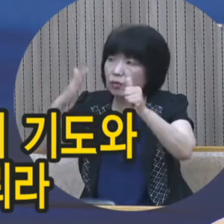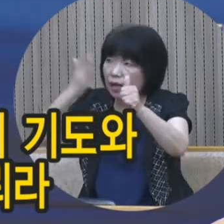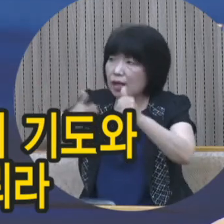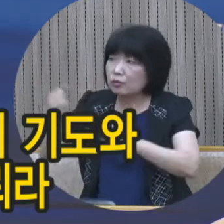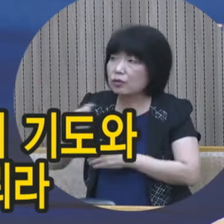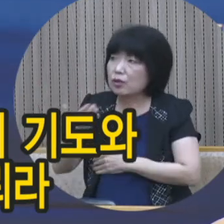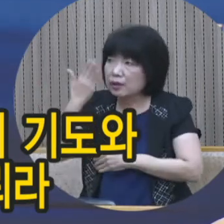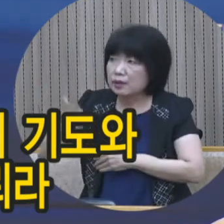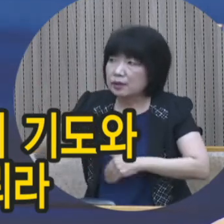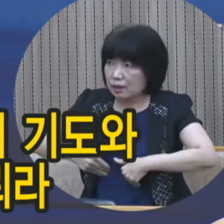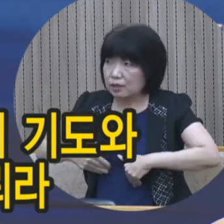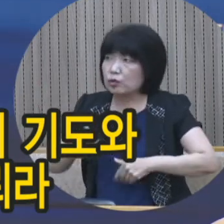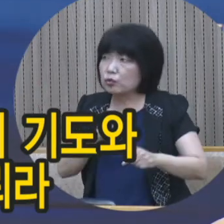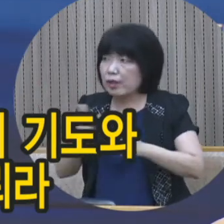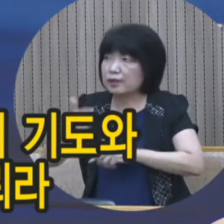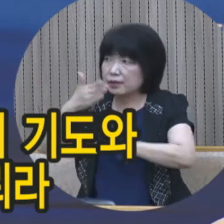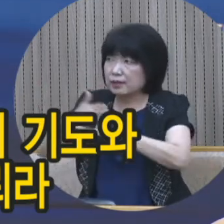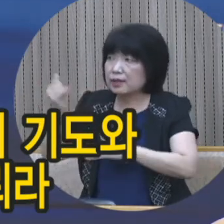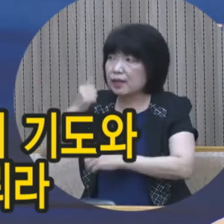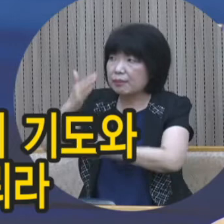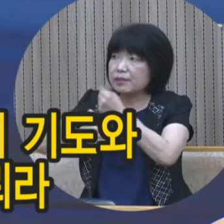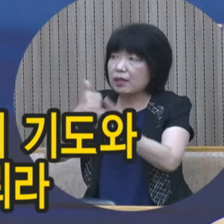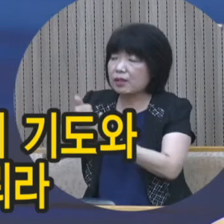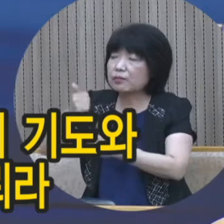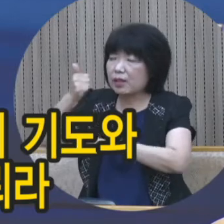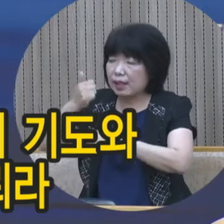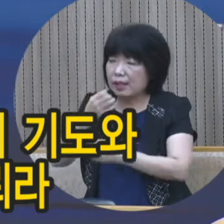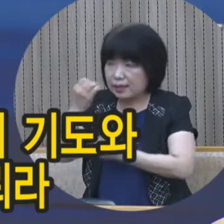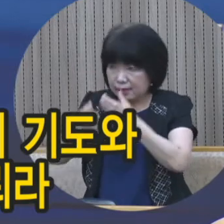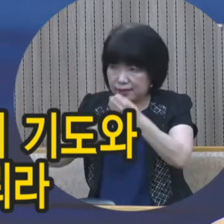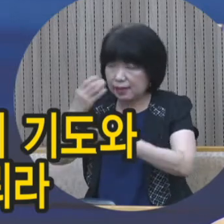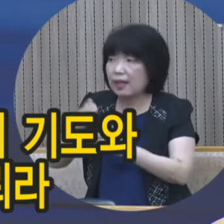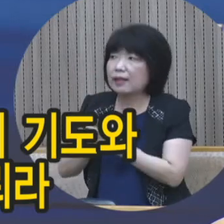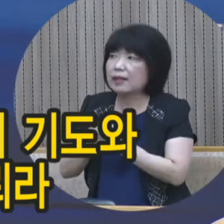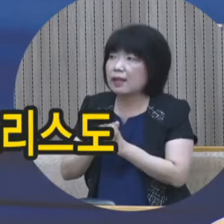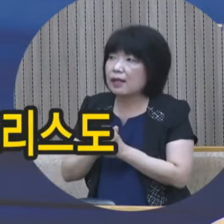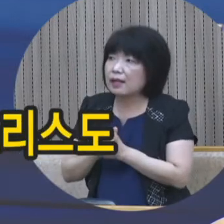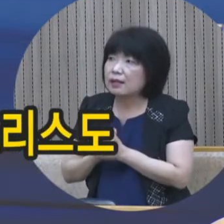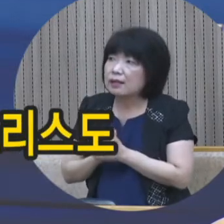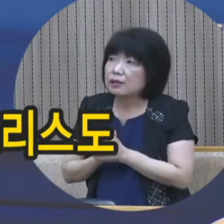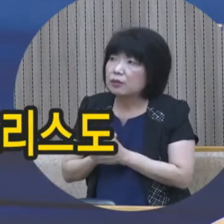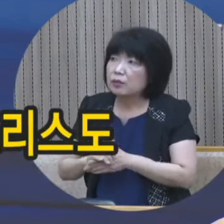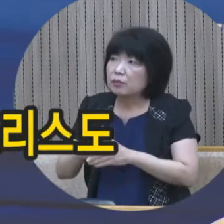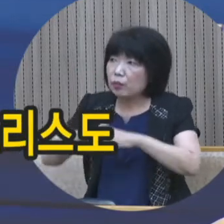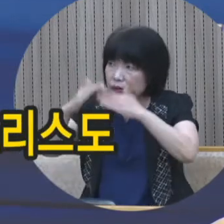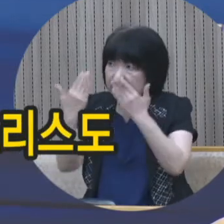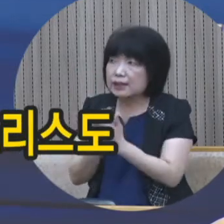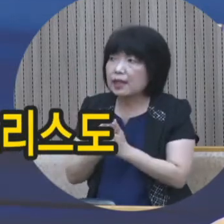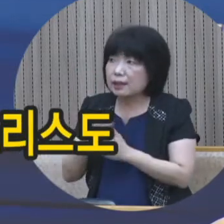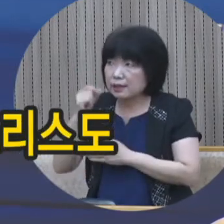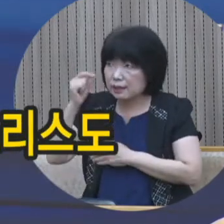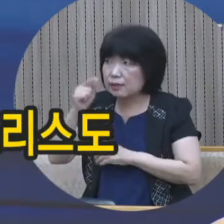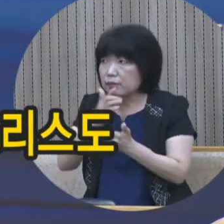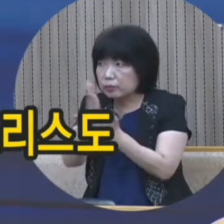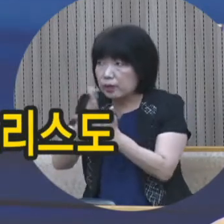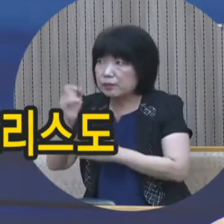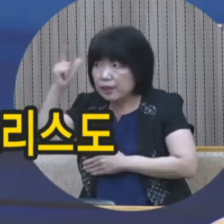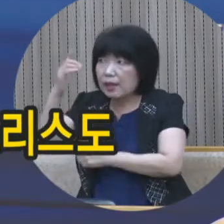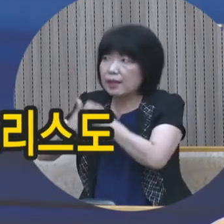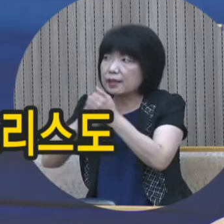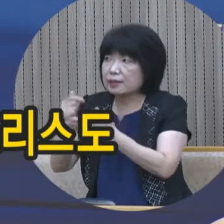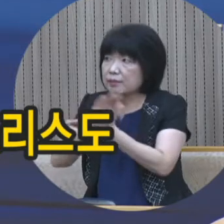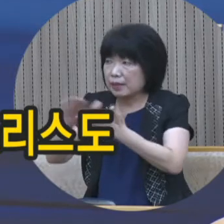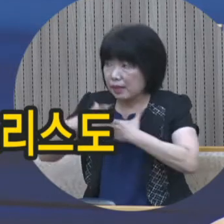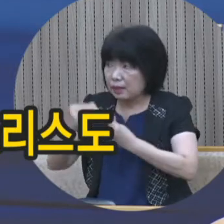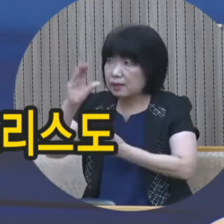기도와 간구로 너희 구할 것을 감사함으로 하나님께 아뢰라. 그리하면 모든 지각에 뛰어난 하나님의